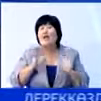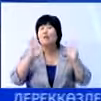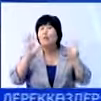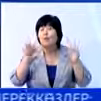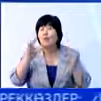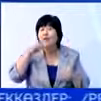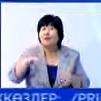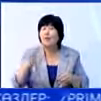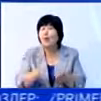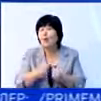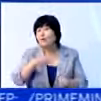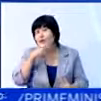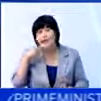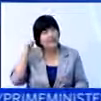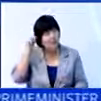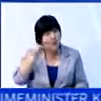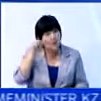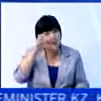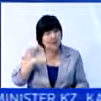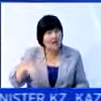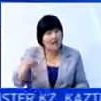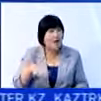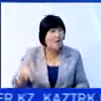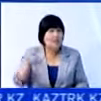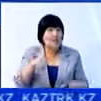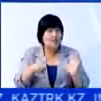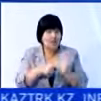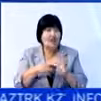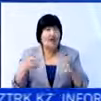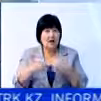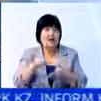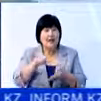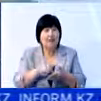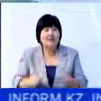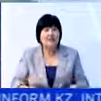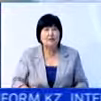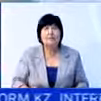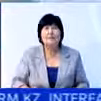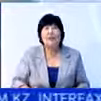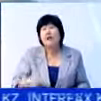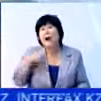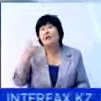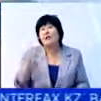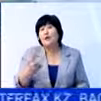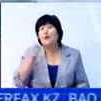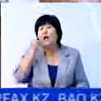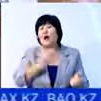елімізден қатар көршілес Ресей, Өзбекстан мемлекеттерінен барлығы 7 команда қатысты. Айта кету керек,